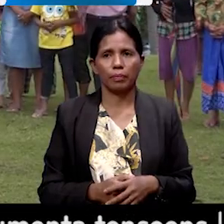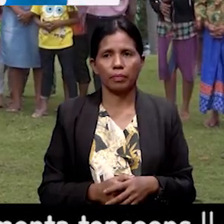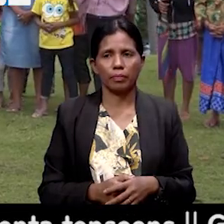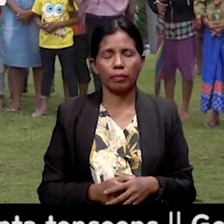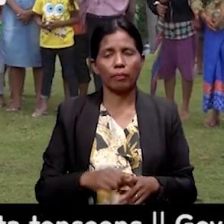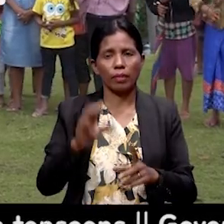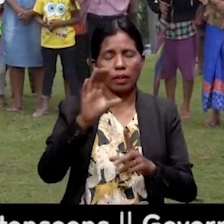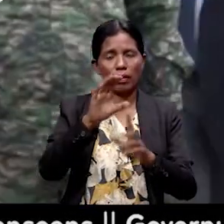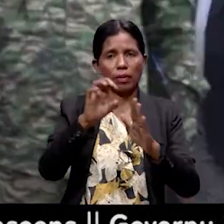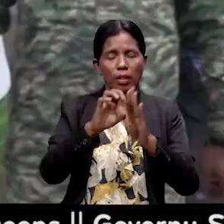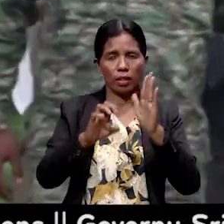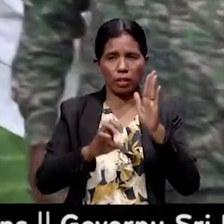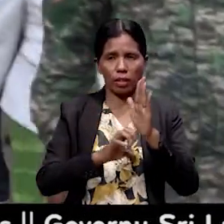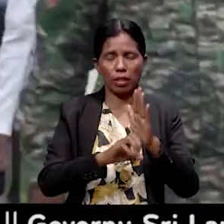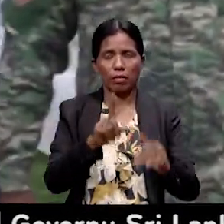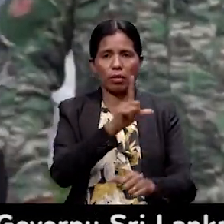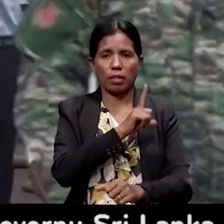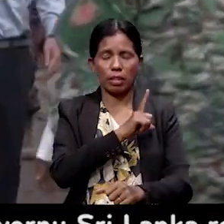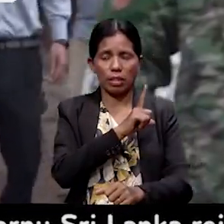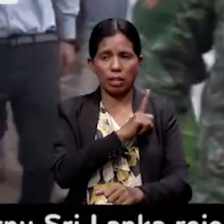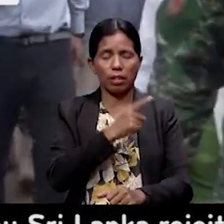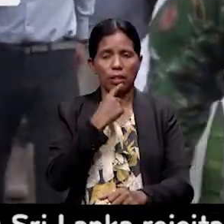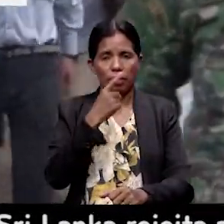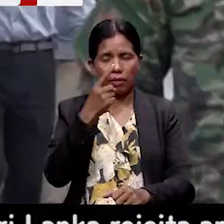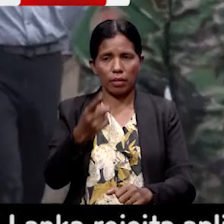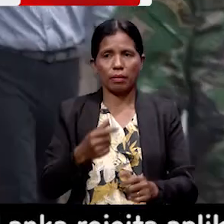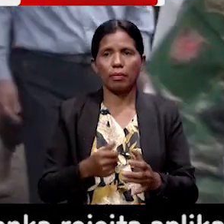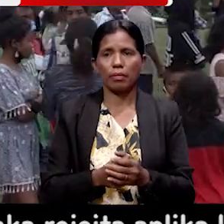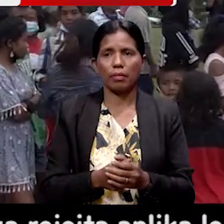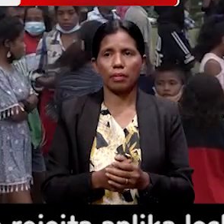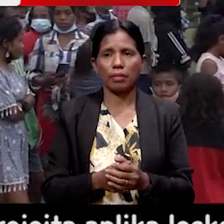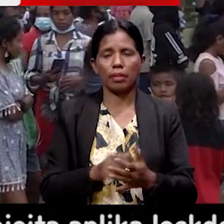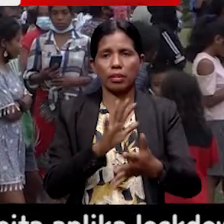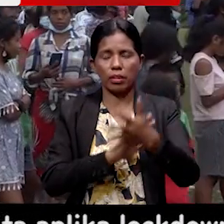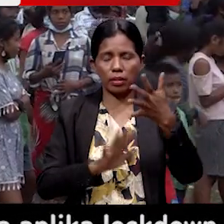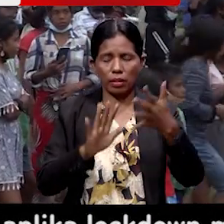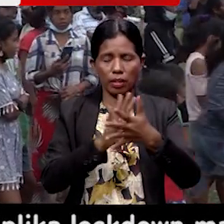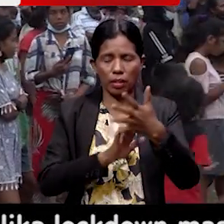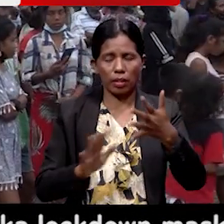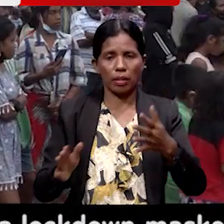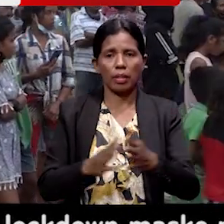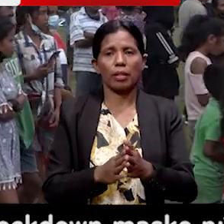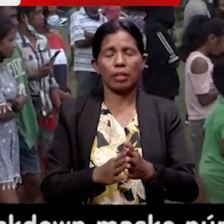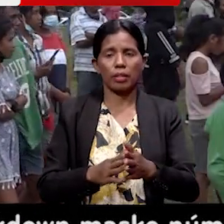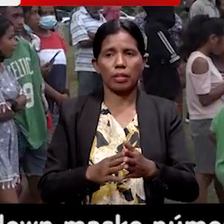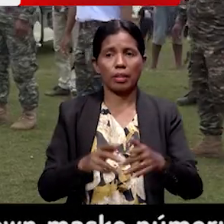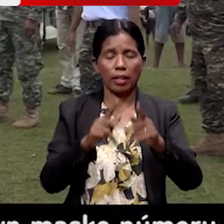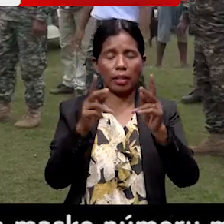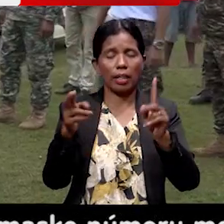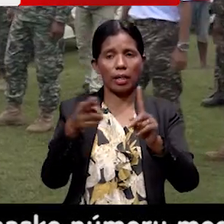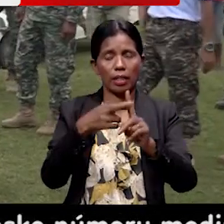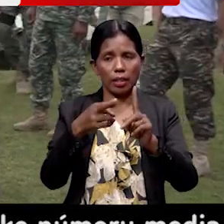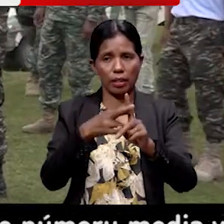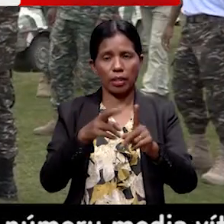Chefe Estado Maior General FF de Teli, Tenente General Lere Anan Timur, hafuin inaugura placa memoria ba vítima diferencia interna